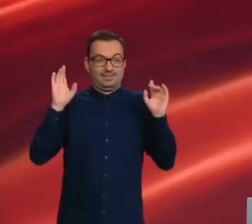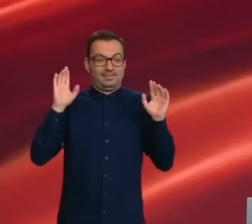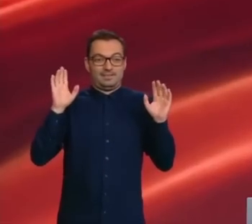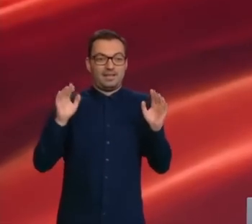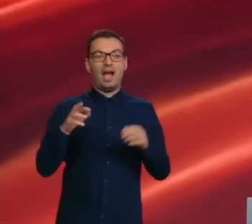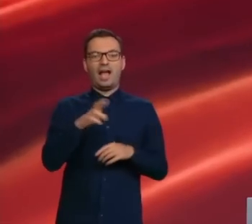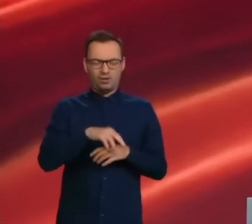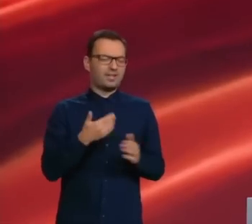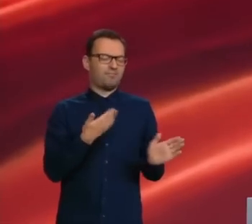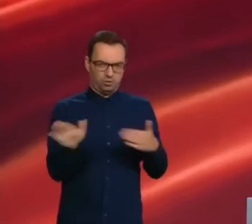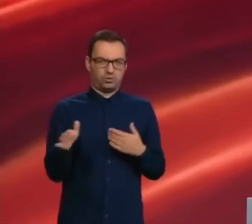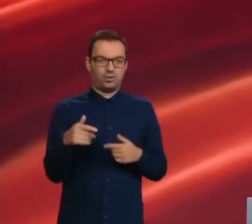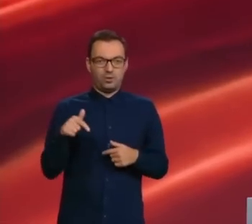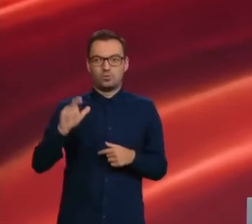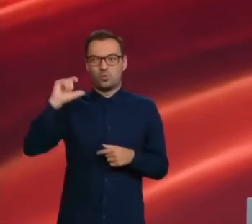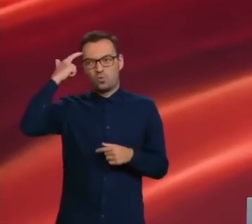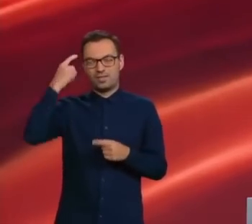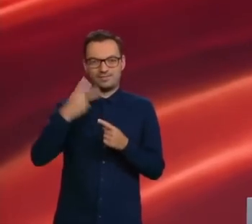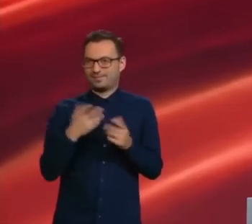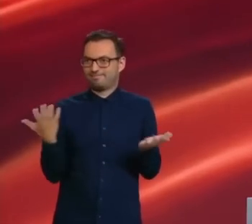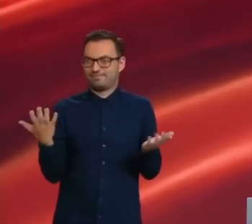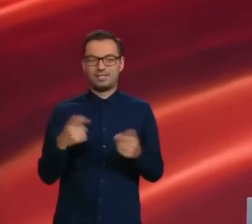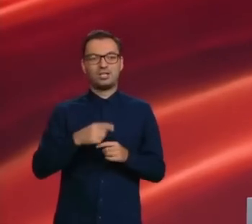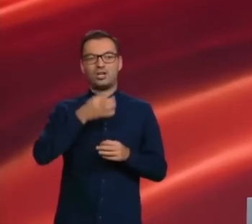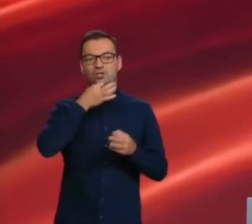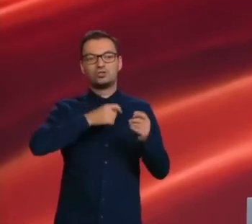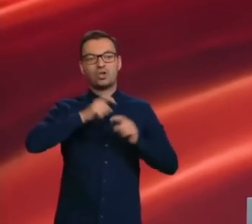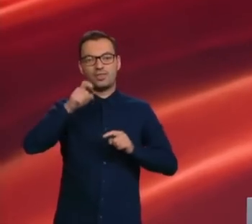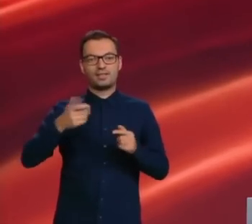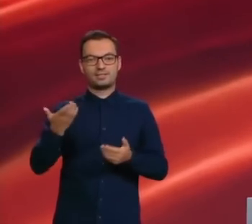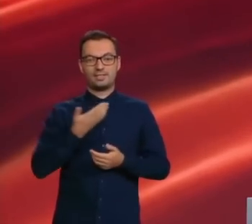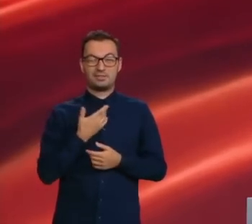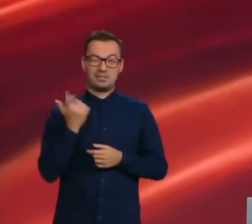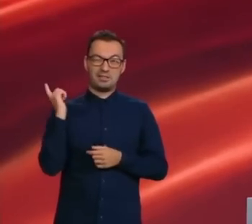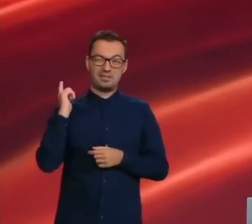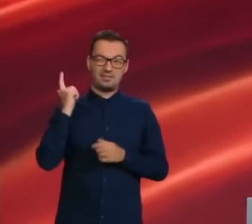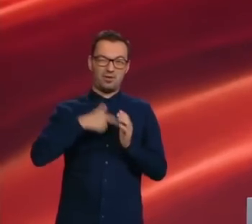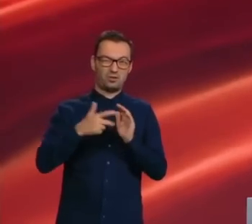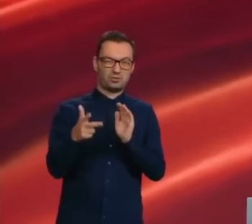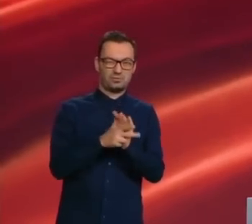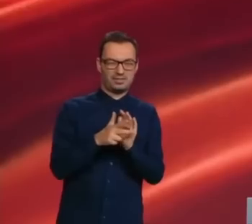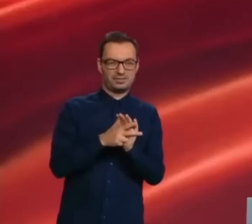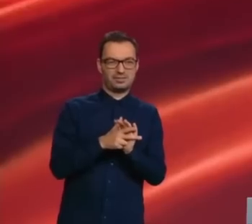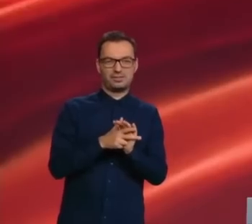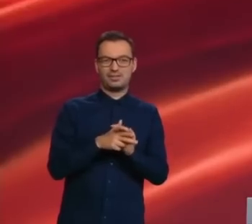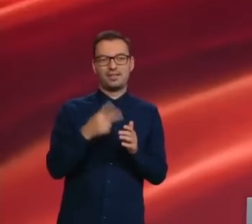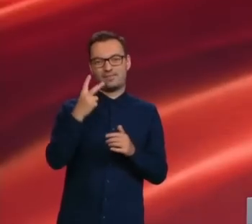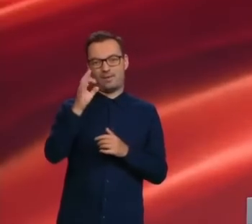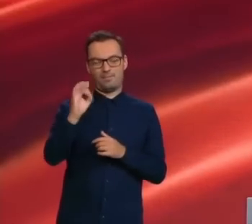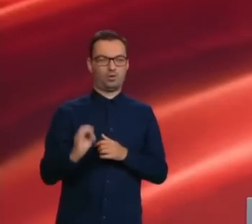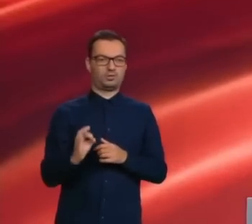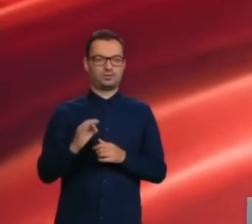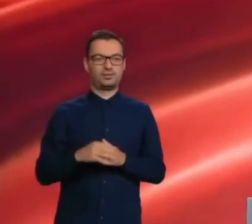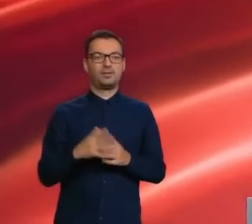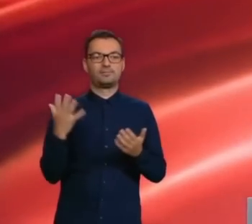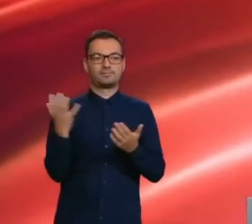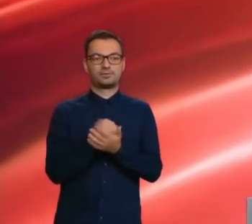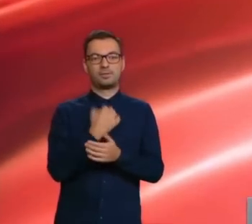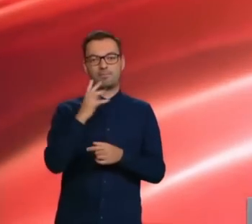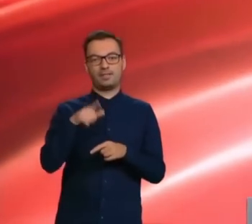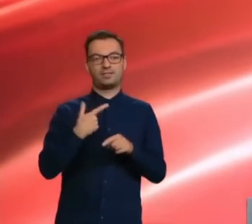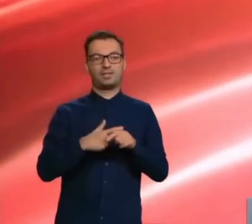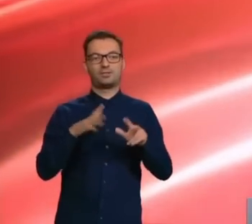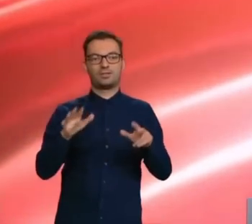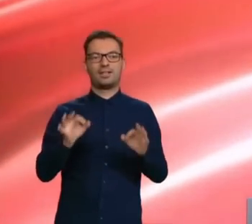się w porządku. Nie, w sondażach nawalno nam w 2018 roku w wyborach do sejmików niecałe 2%. Osiągnęliśmy